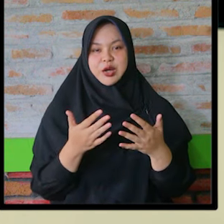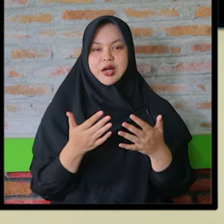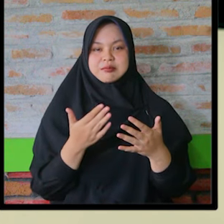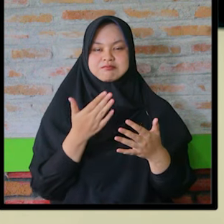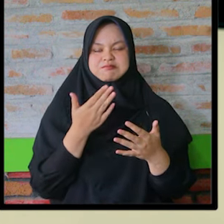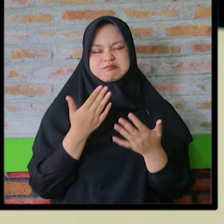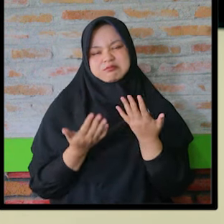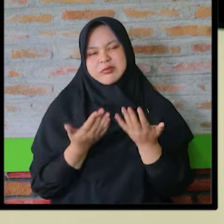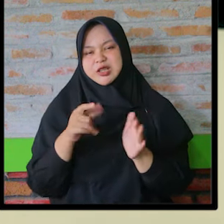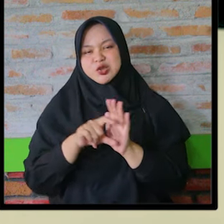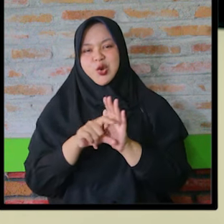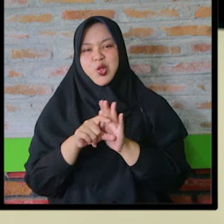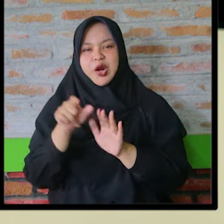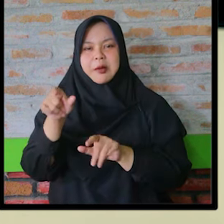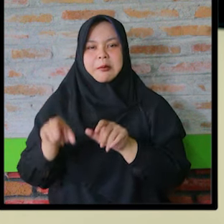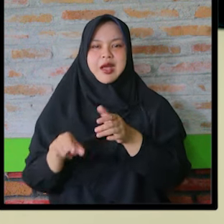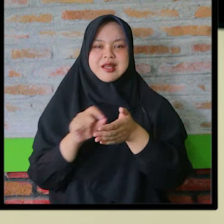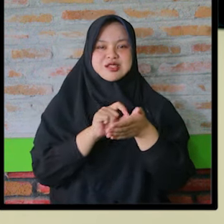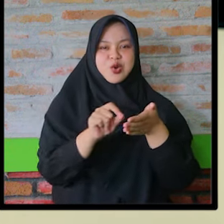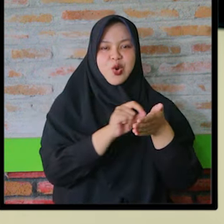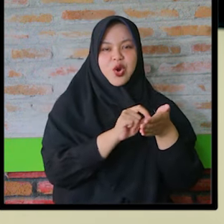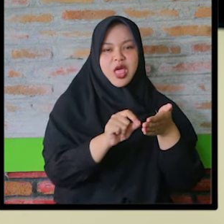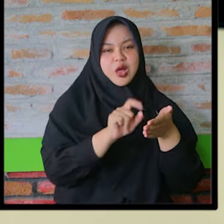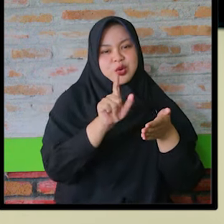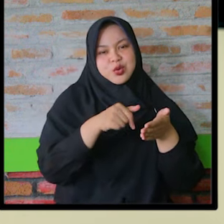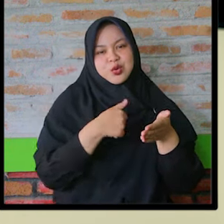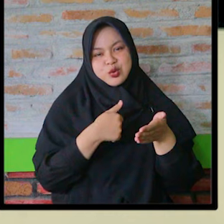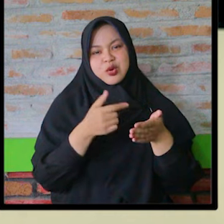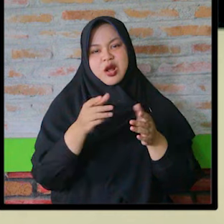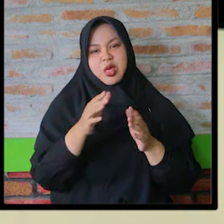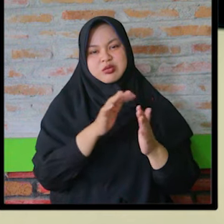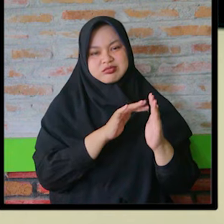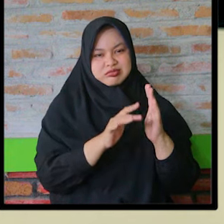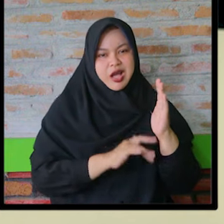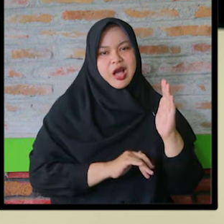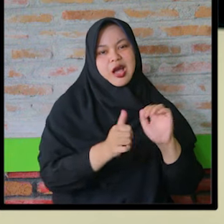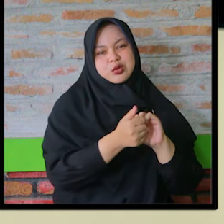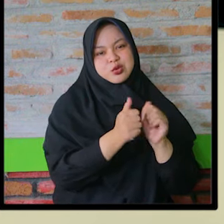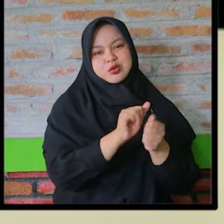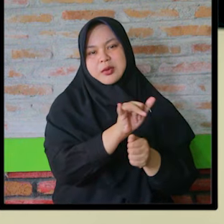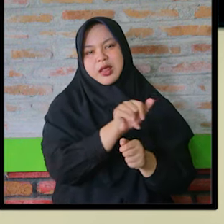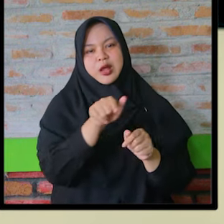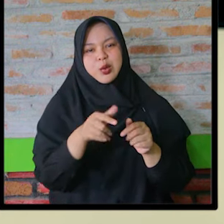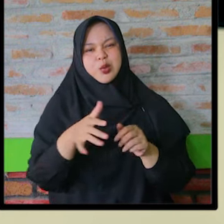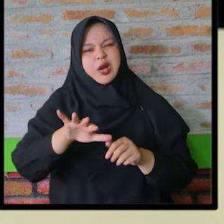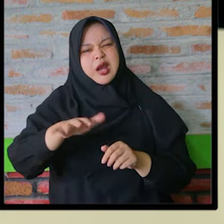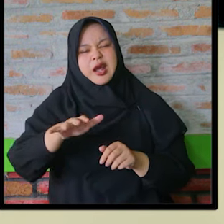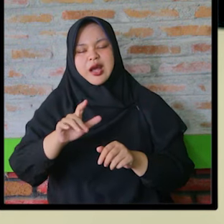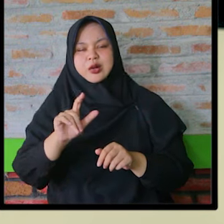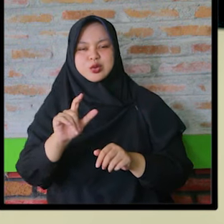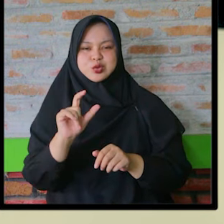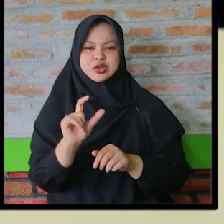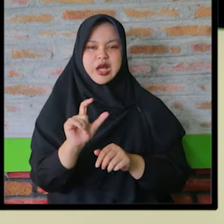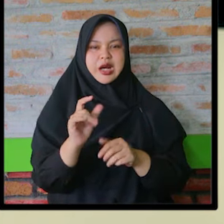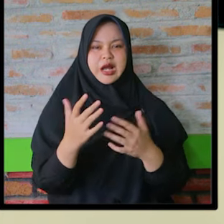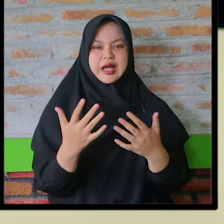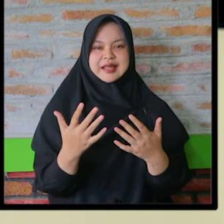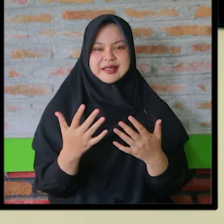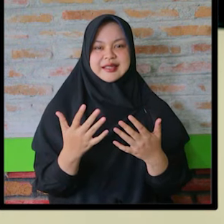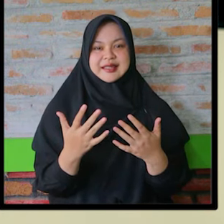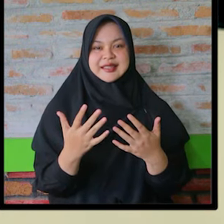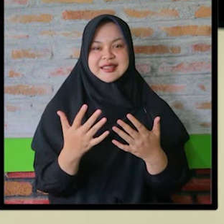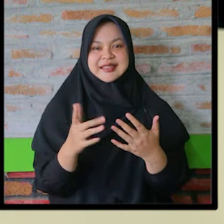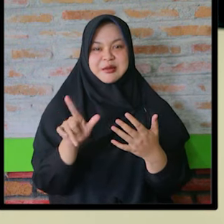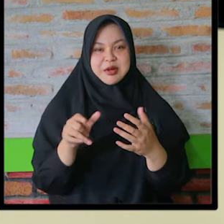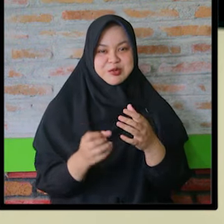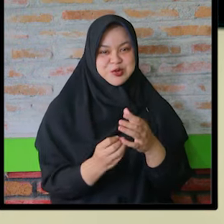pihak sekolah dulu kalau sesukarju gitu kita juga kadang-kadang harus dengan cara yang EE dalam hal ini